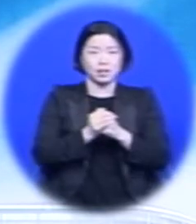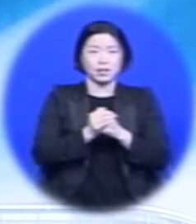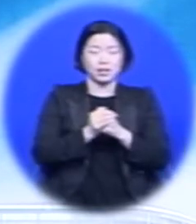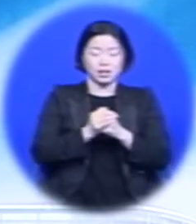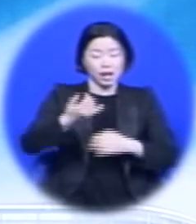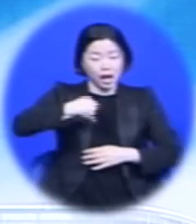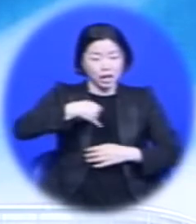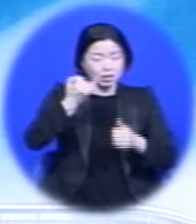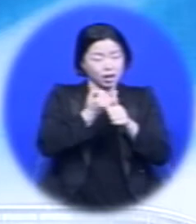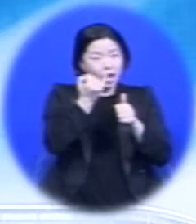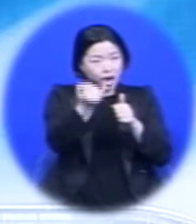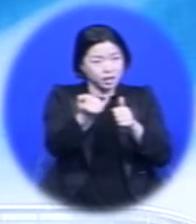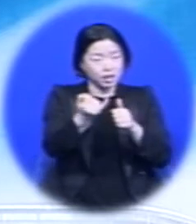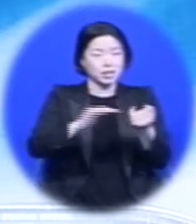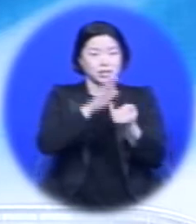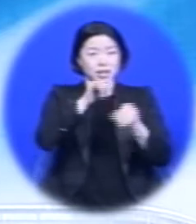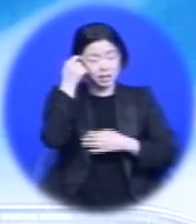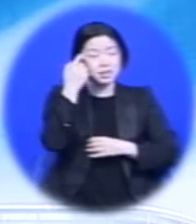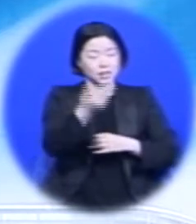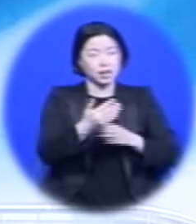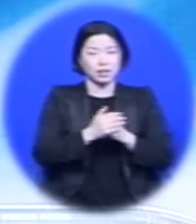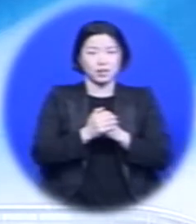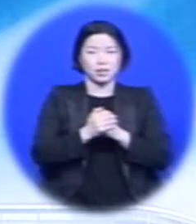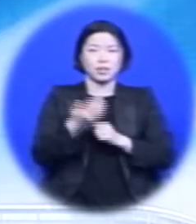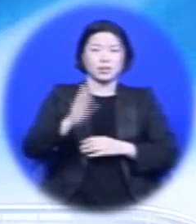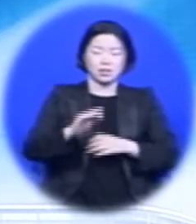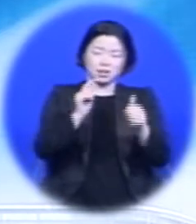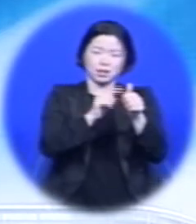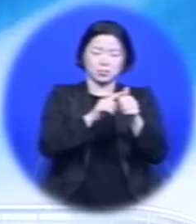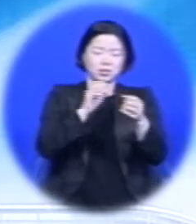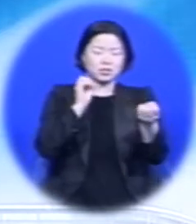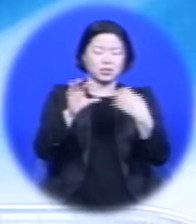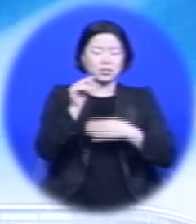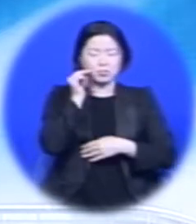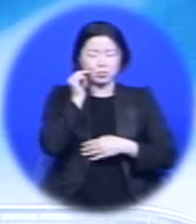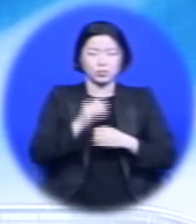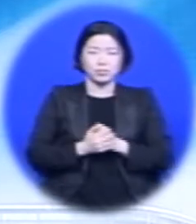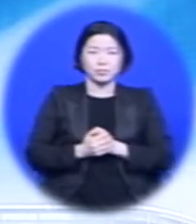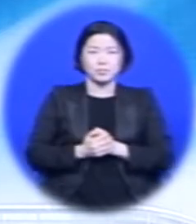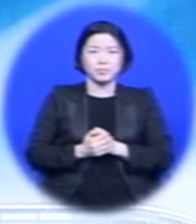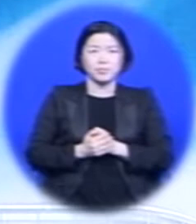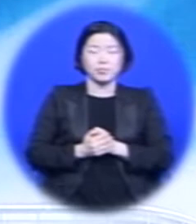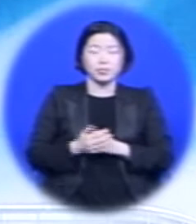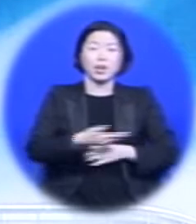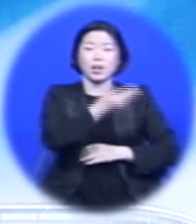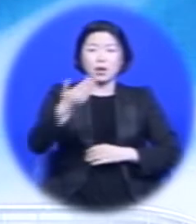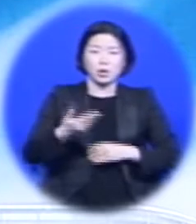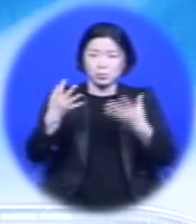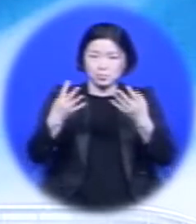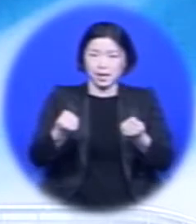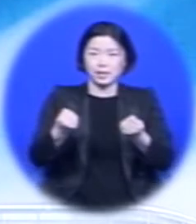아내는 사랑했느냐? 그 남편이 대답을 못했다는 거예요. 여러분,